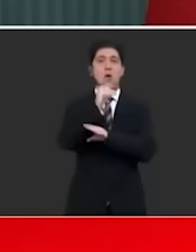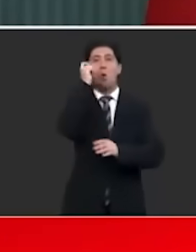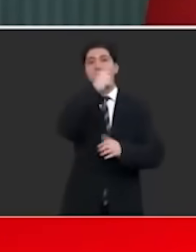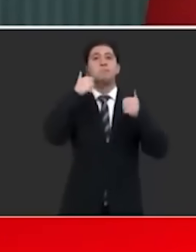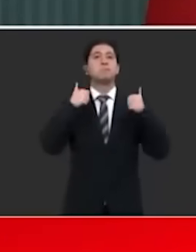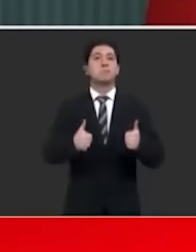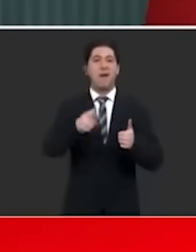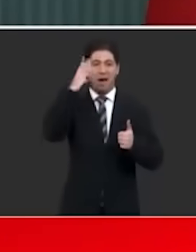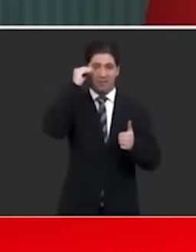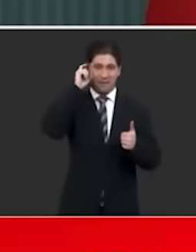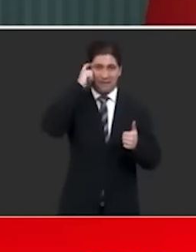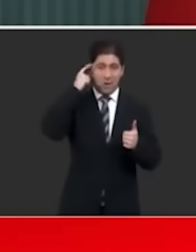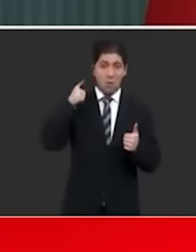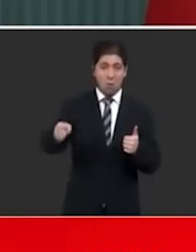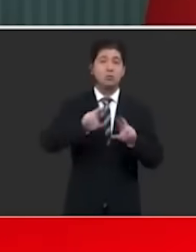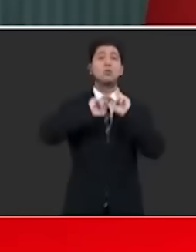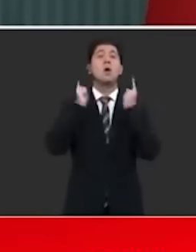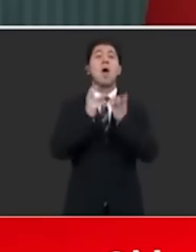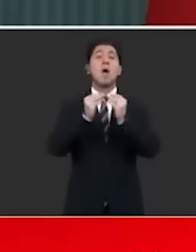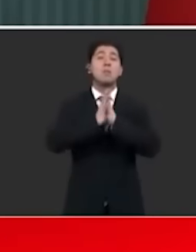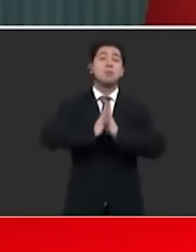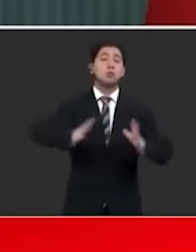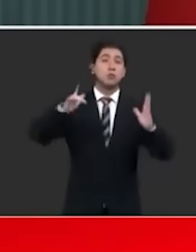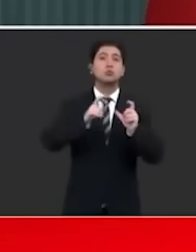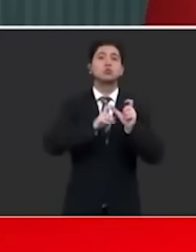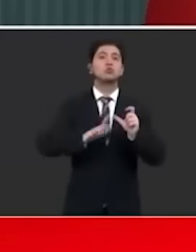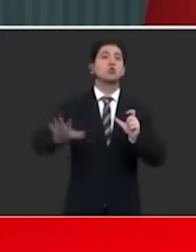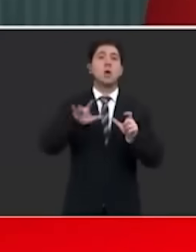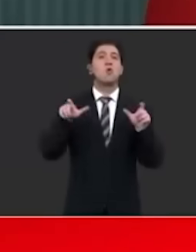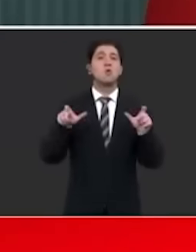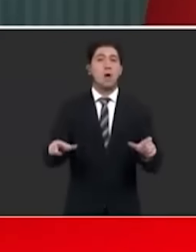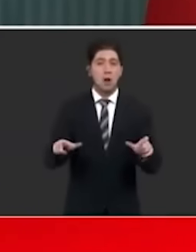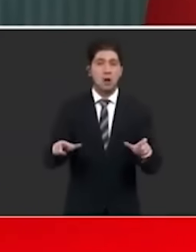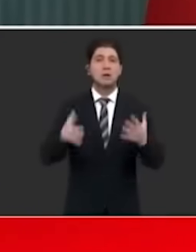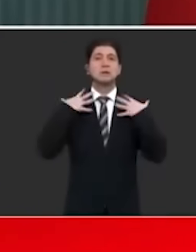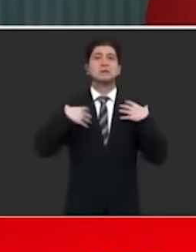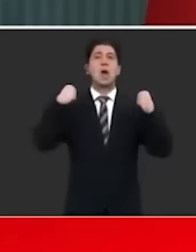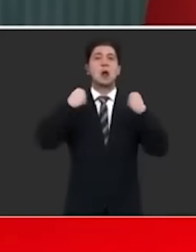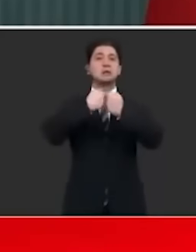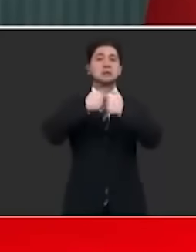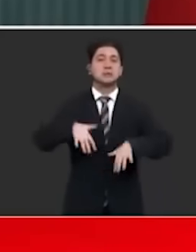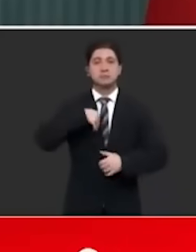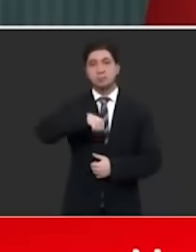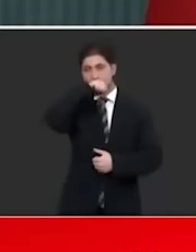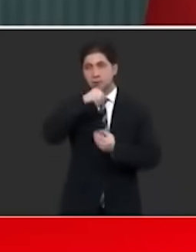ülkemize dünyanın en geniş kapsamlı sosyal güvenlik ve sağlık sistemini